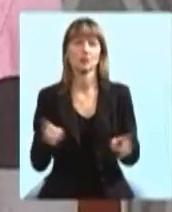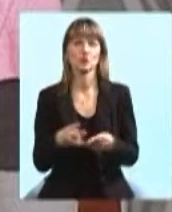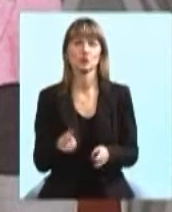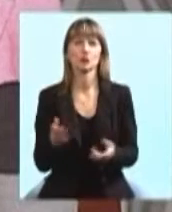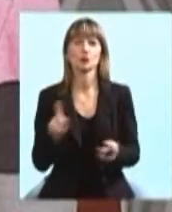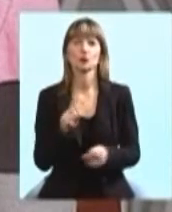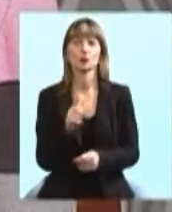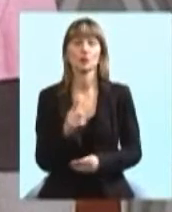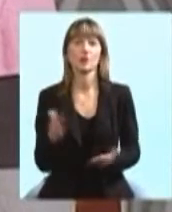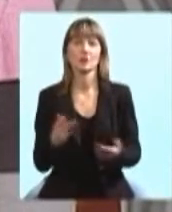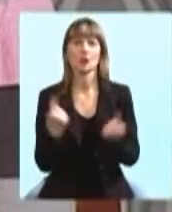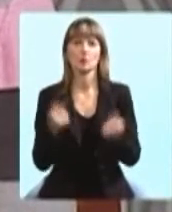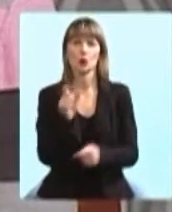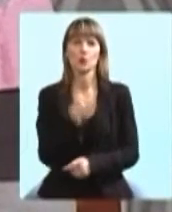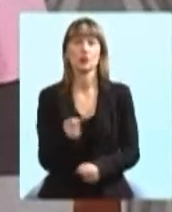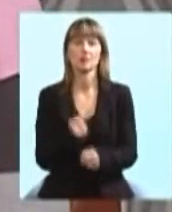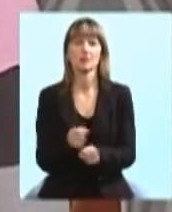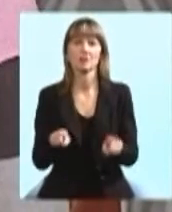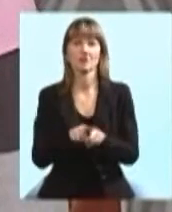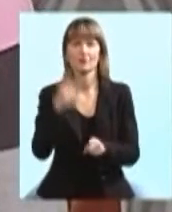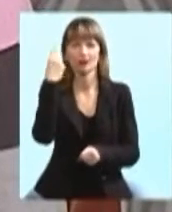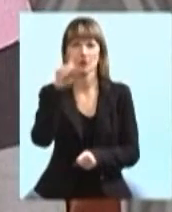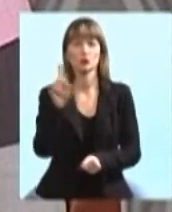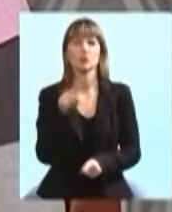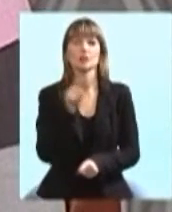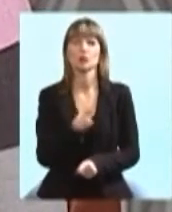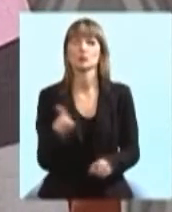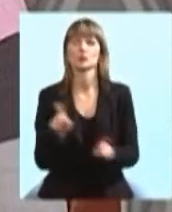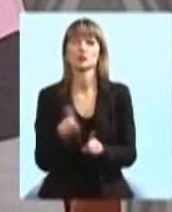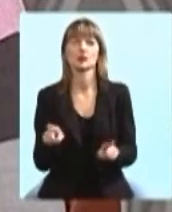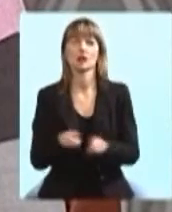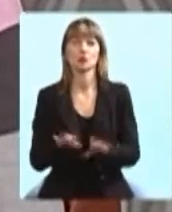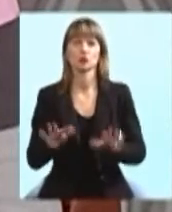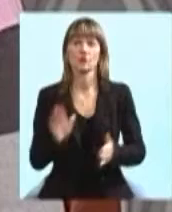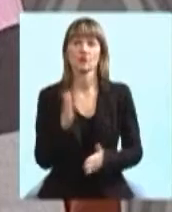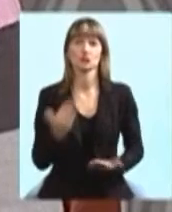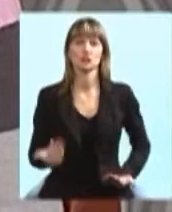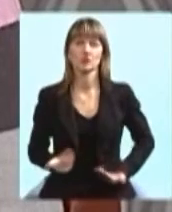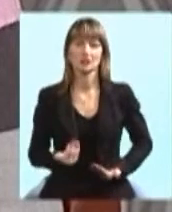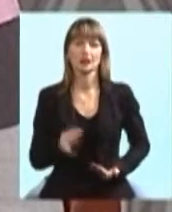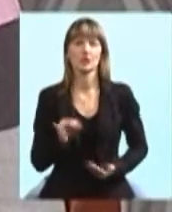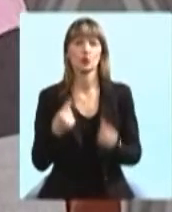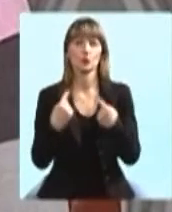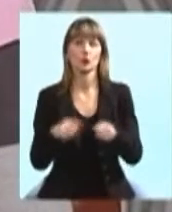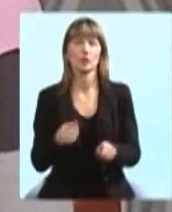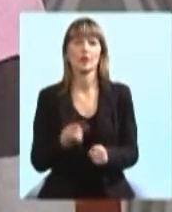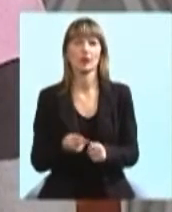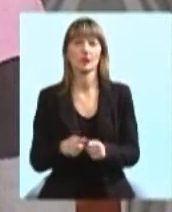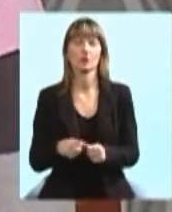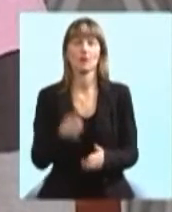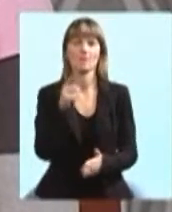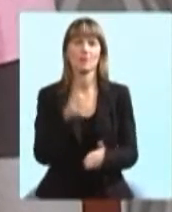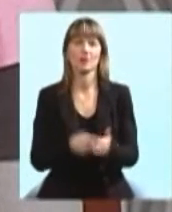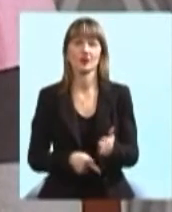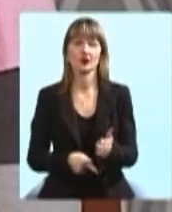Адже якісь звичайні люди створили такі вигадки, що з ними щось такого траплялося в житті, і інші цьому все свято